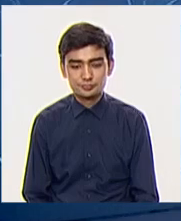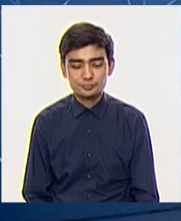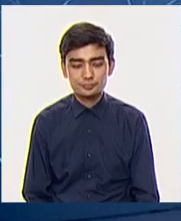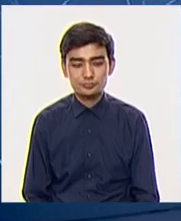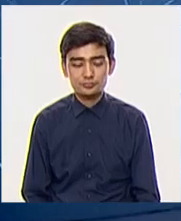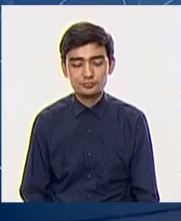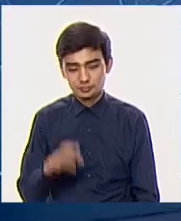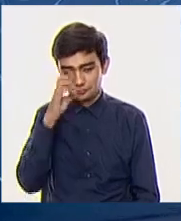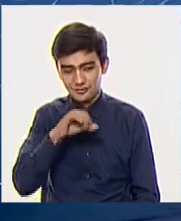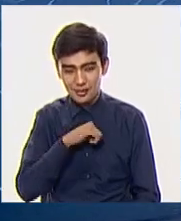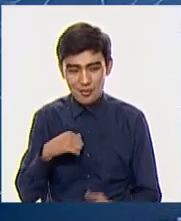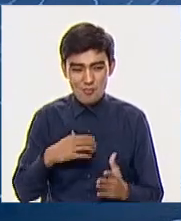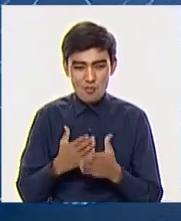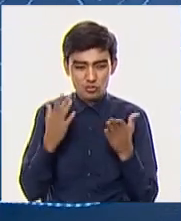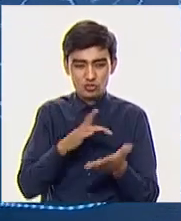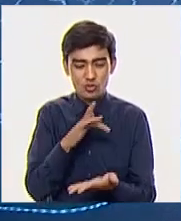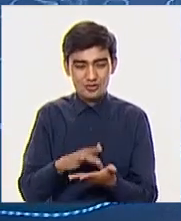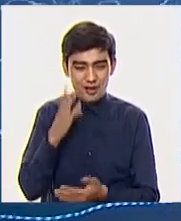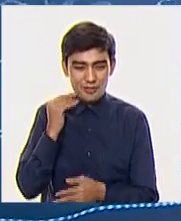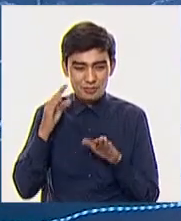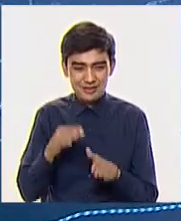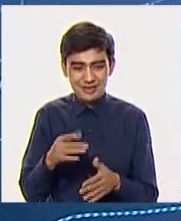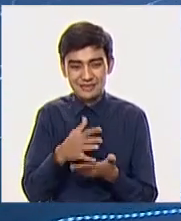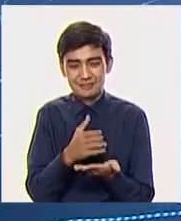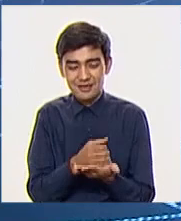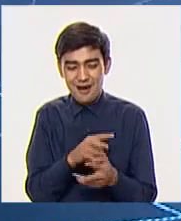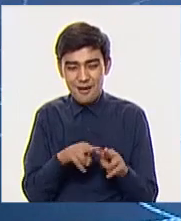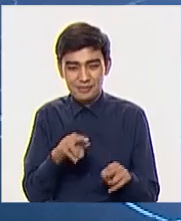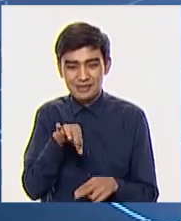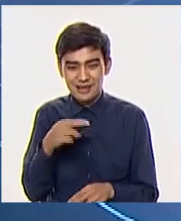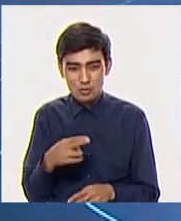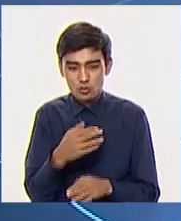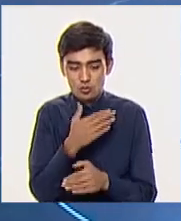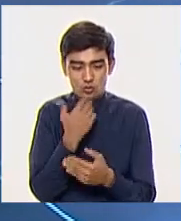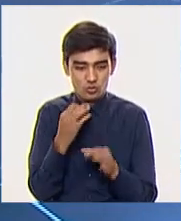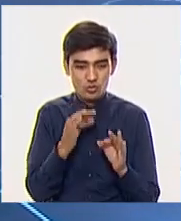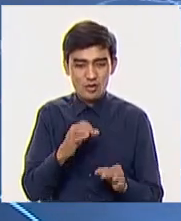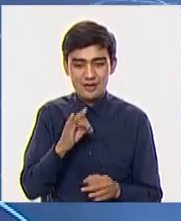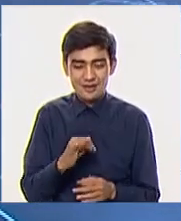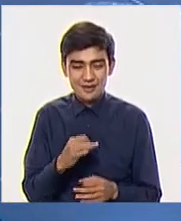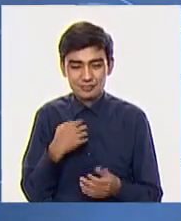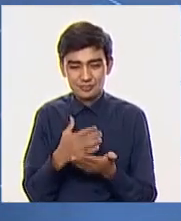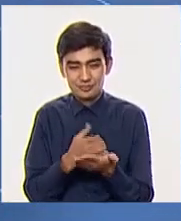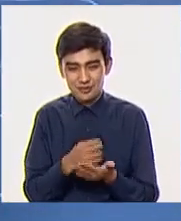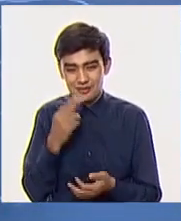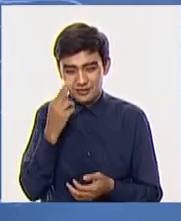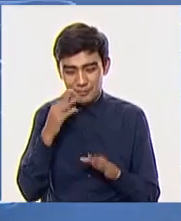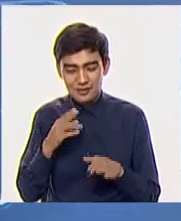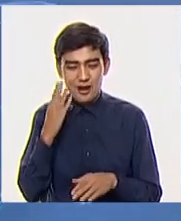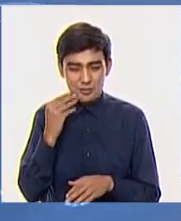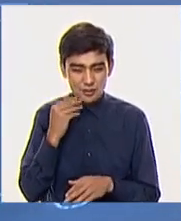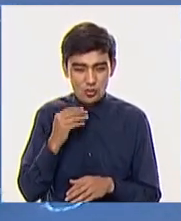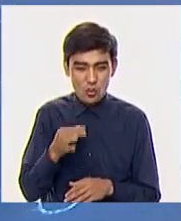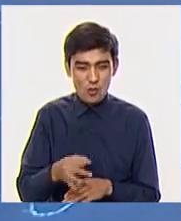Ал еліміздегі ең үлкен қала Алматыда азық-түлік сақтайтын мұндай қоймалар мүлдем жоқ. Өнімдер мегаполиске Алматы